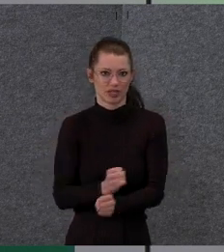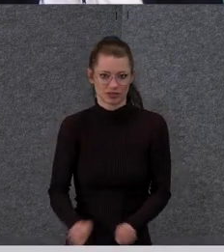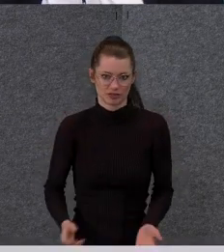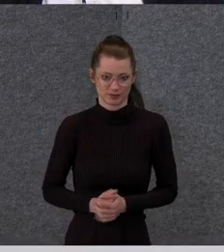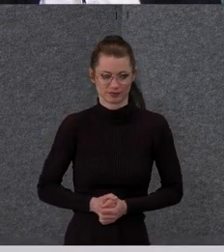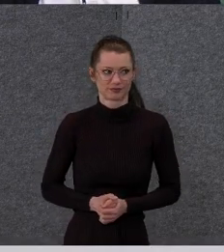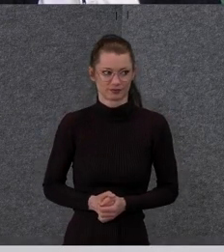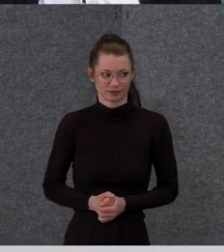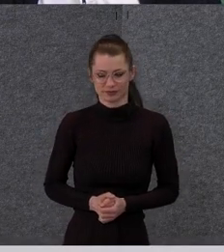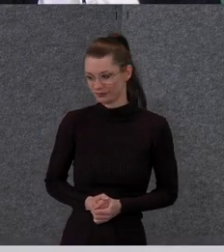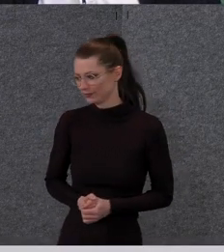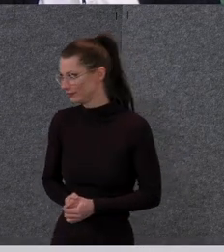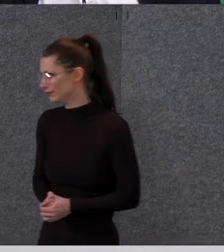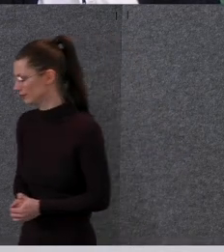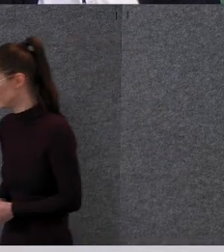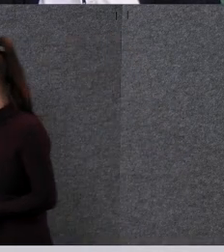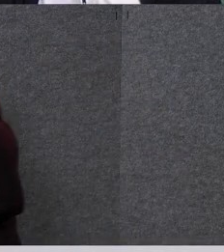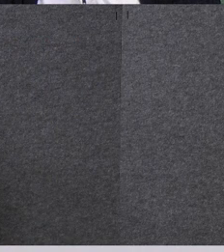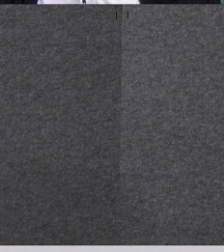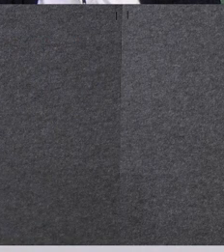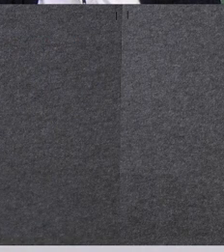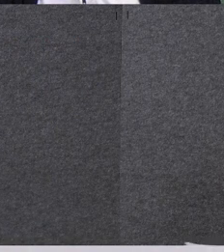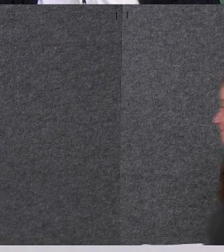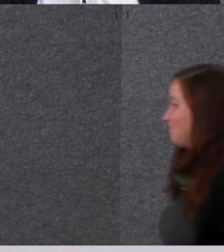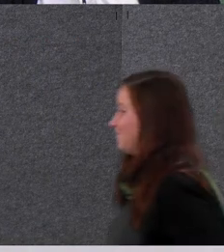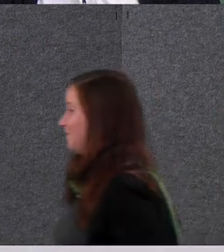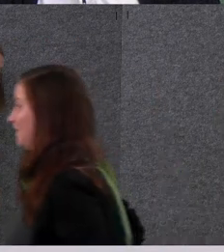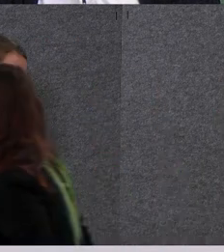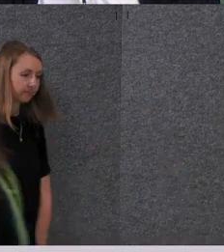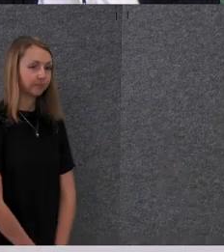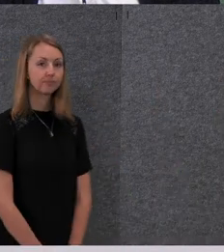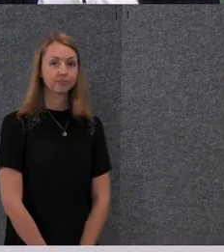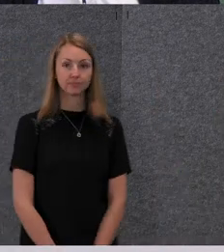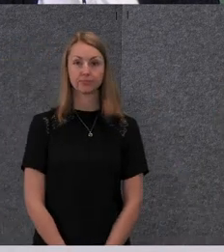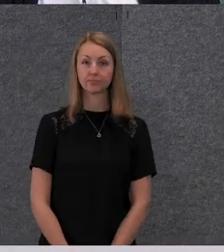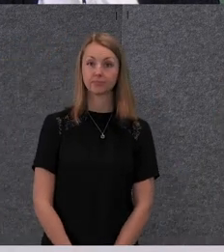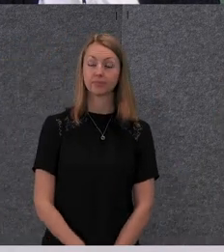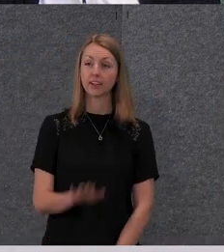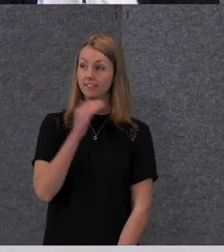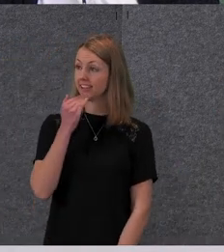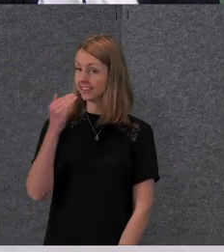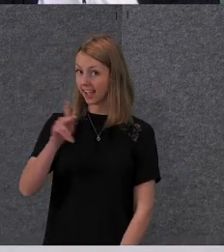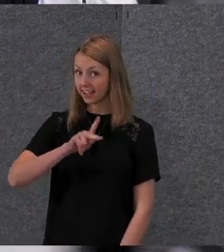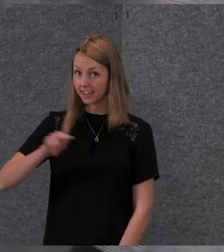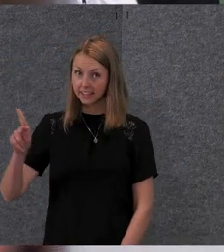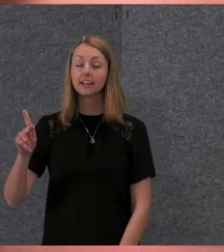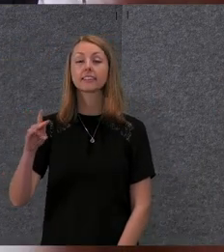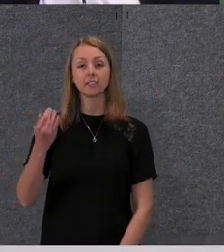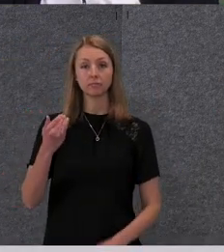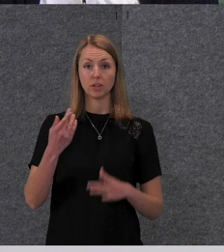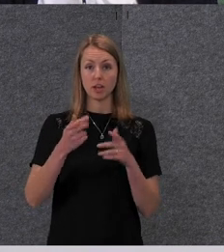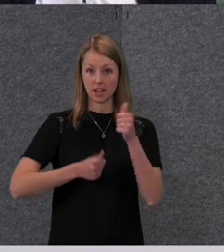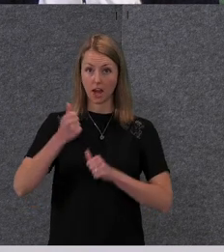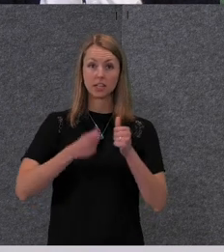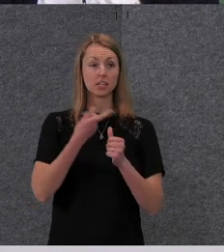Yes. Vielen Dank, Katrin. Und nachdem sich nun alle KandidatInnen, die sich hätten vorstellen können, schon